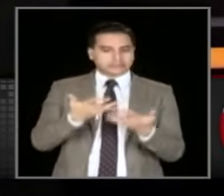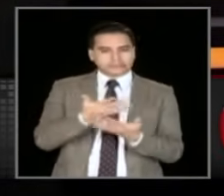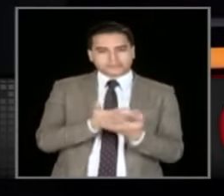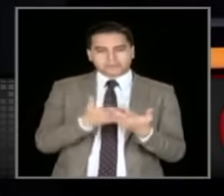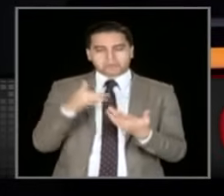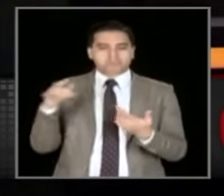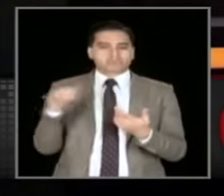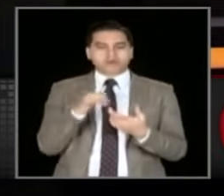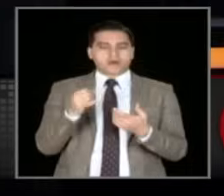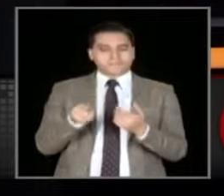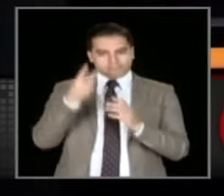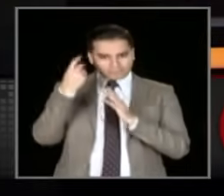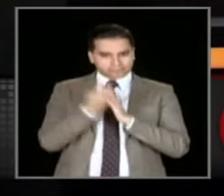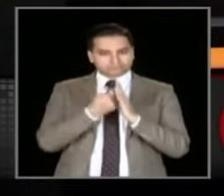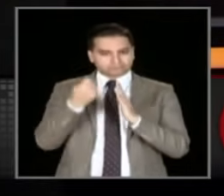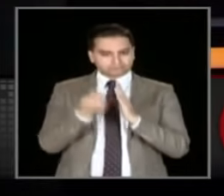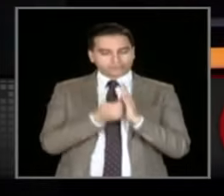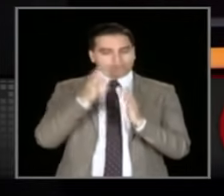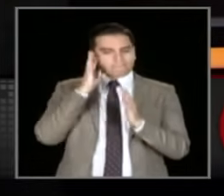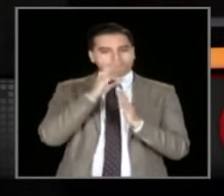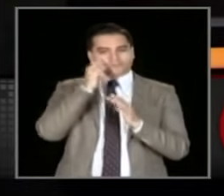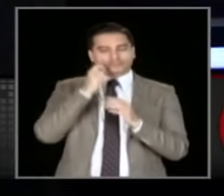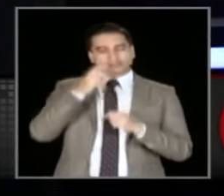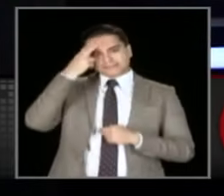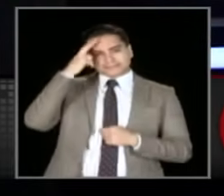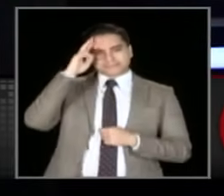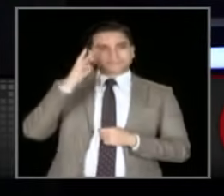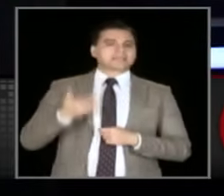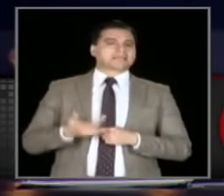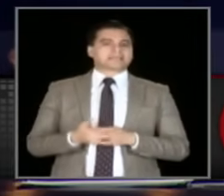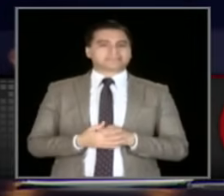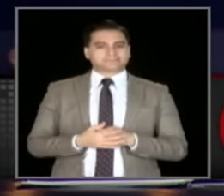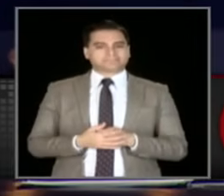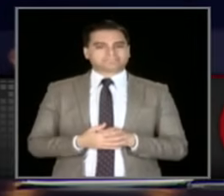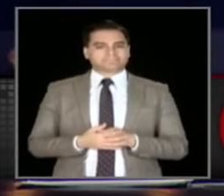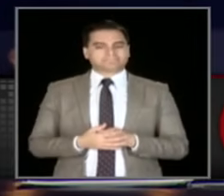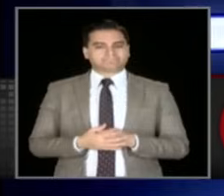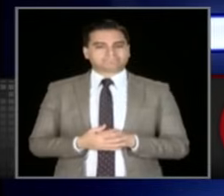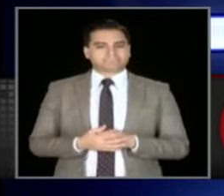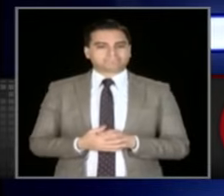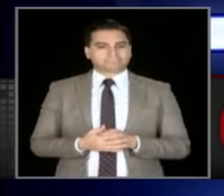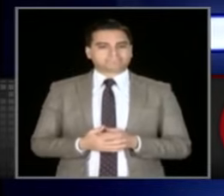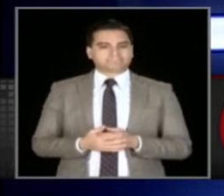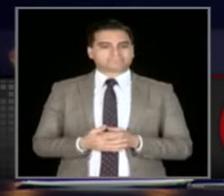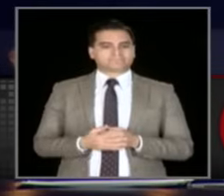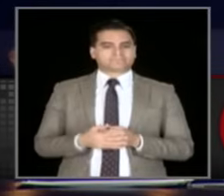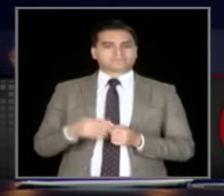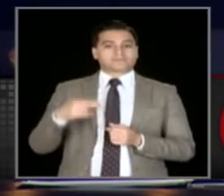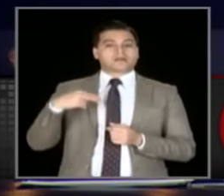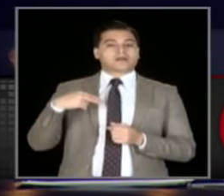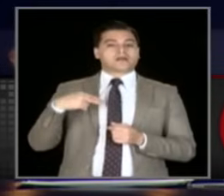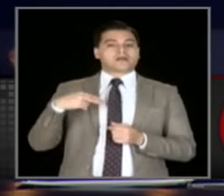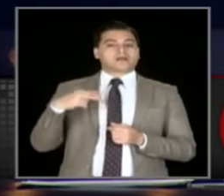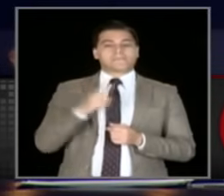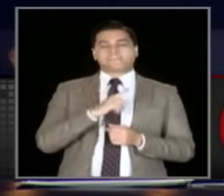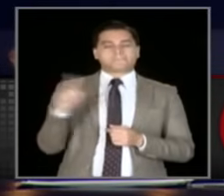من أهم المؤرخين في تاريخ مصر الحديث. عبد الوهاب مطوع؟